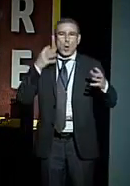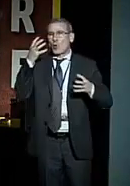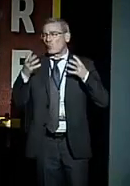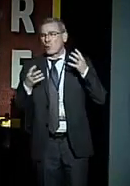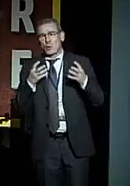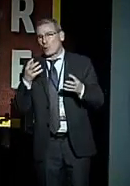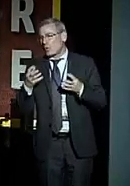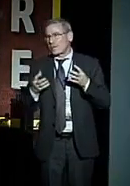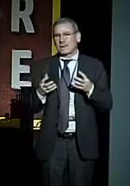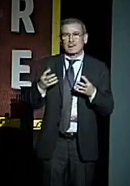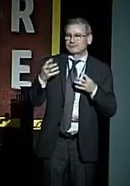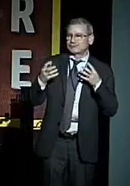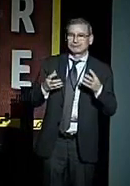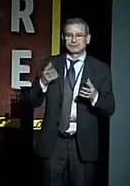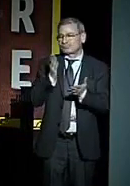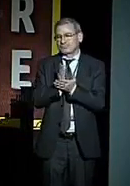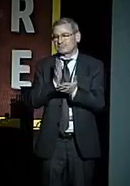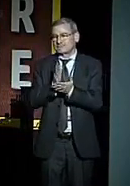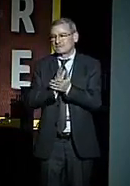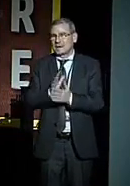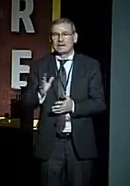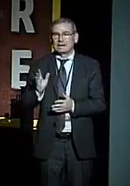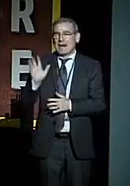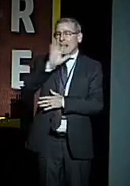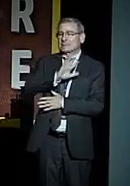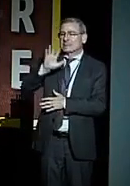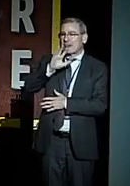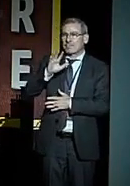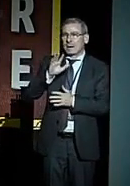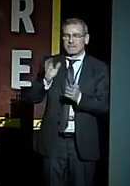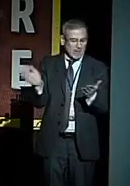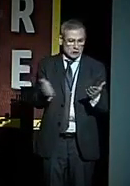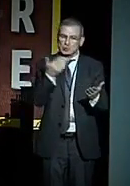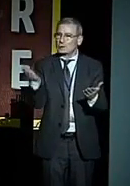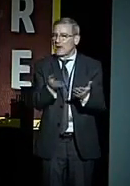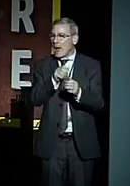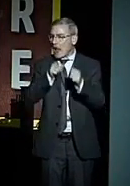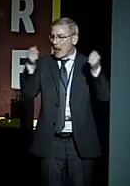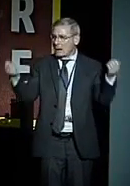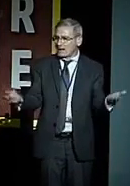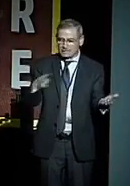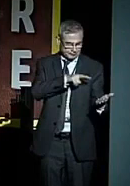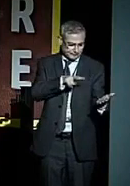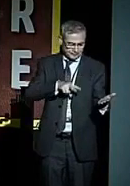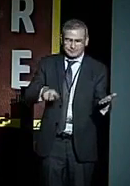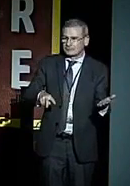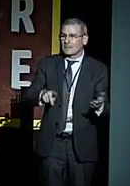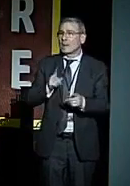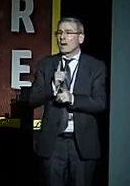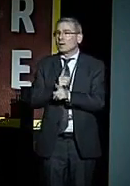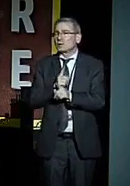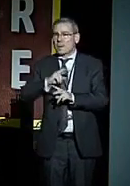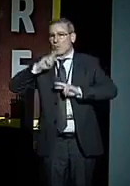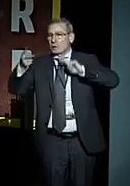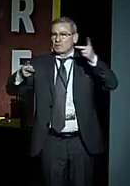perché quello che a noi sembra un frastuono, quello che occupa le pagine dei nostri giornali, quello per cui siamo chiamati a rispondere davanti